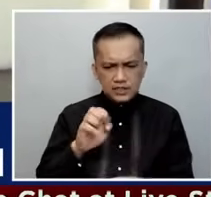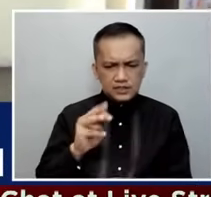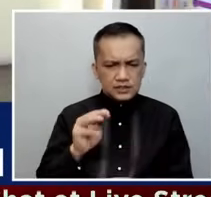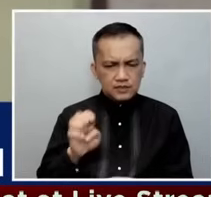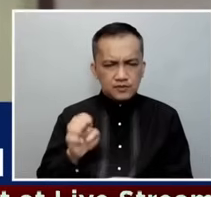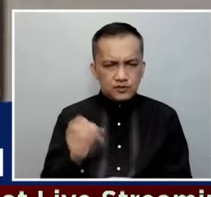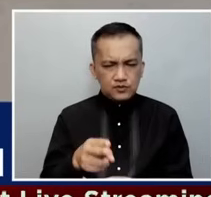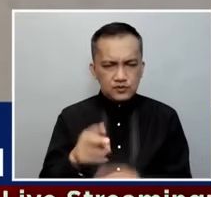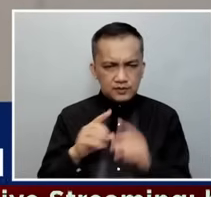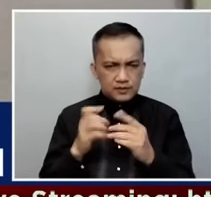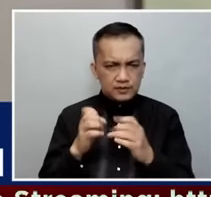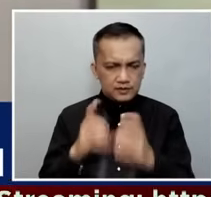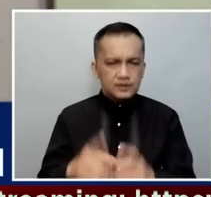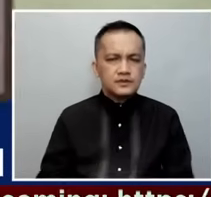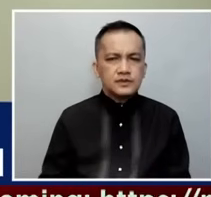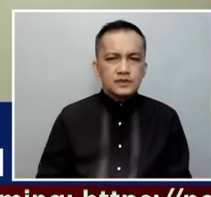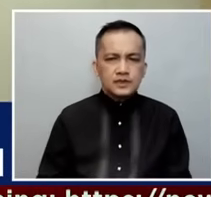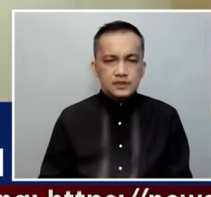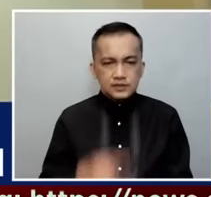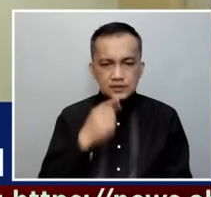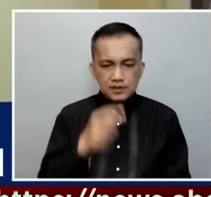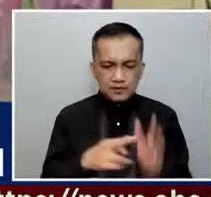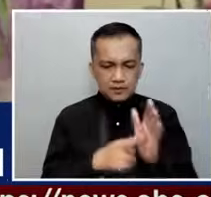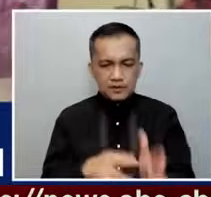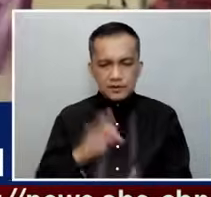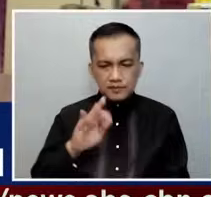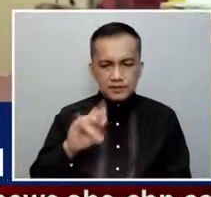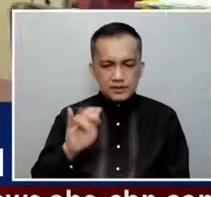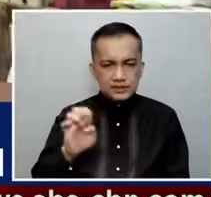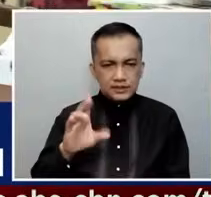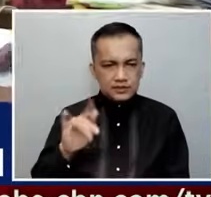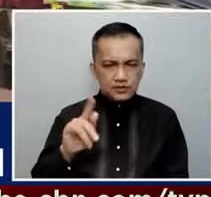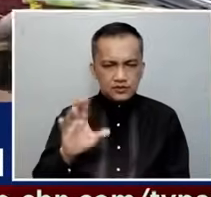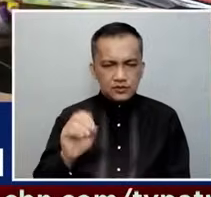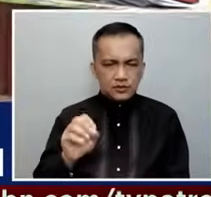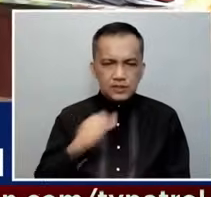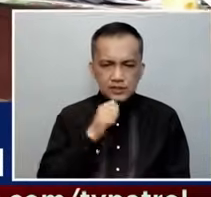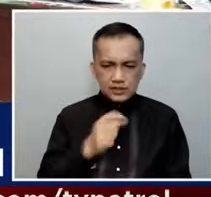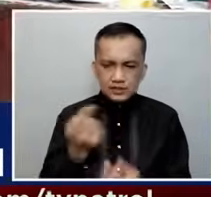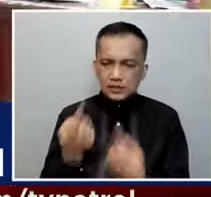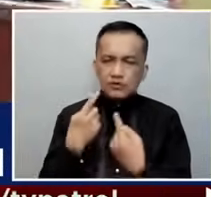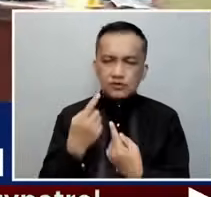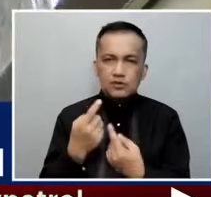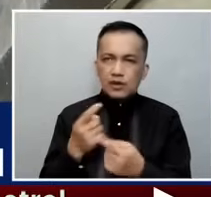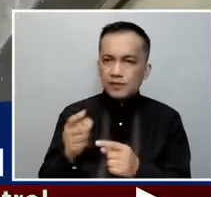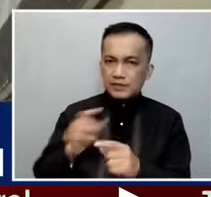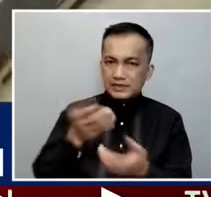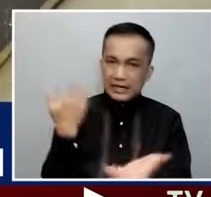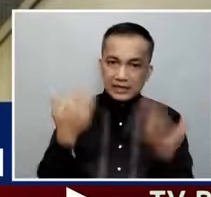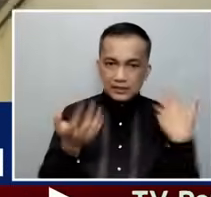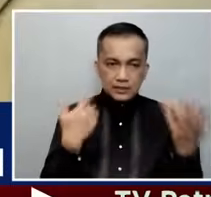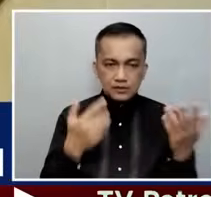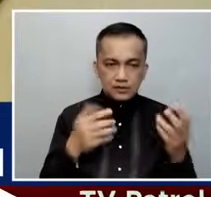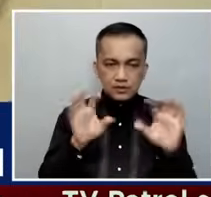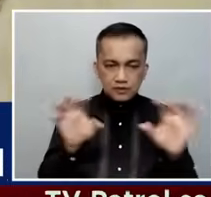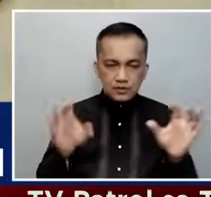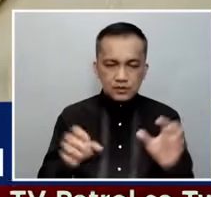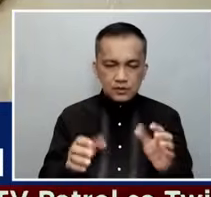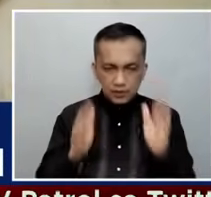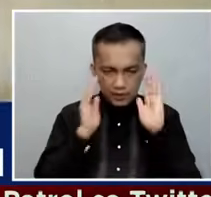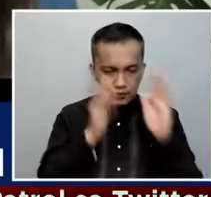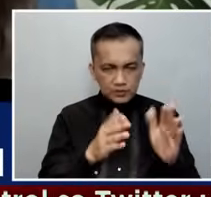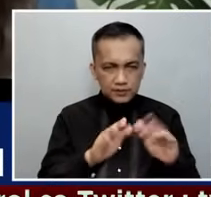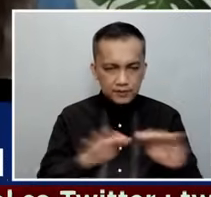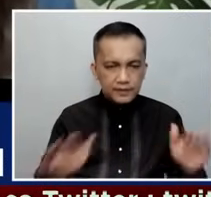ng DepEd. Ayon kay Representative Franz Castro, hindi sagot ang pagtatanggal ng mga dekorasyon para makapag-focus ang mga